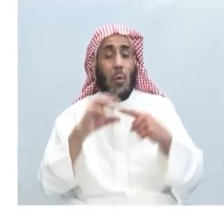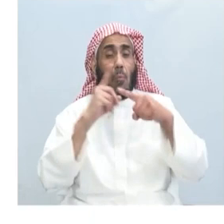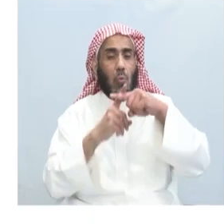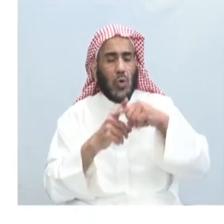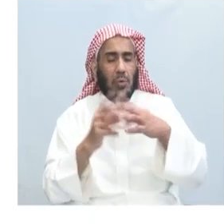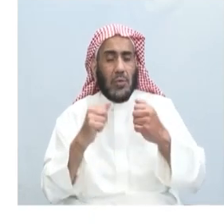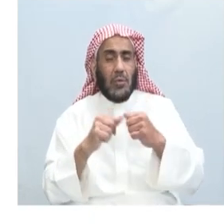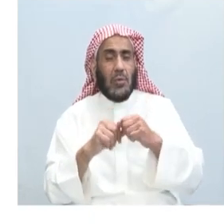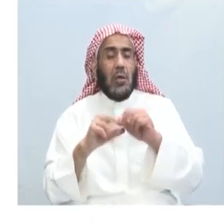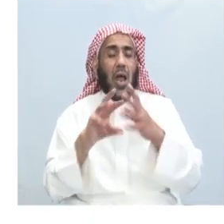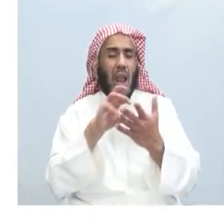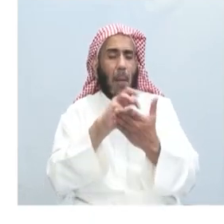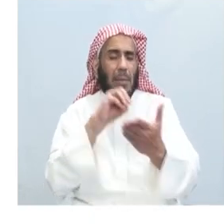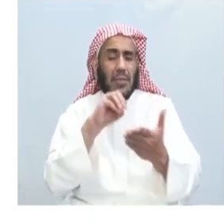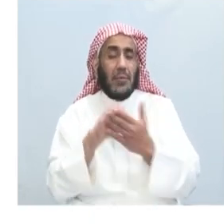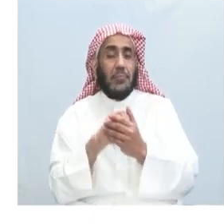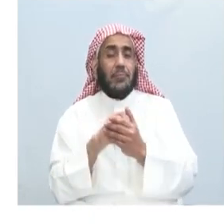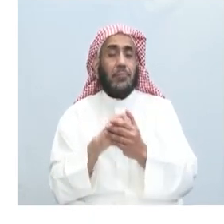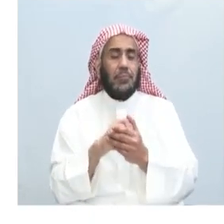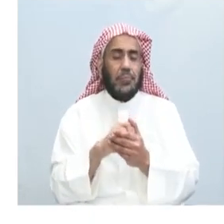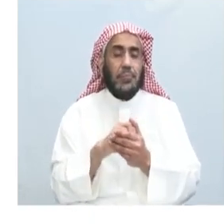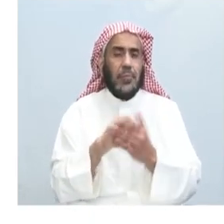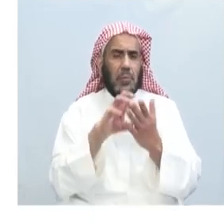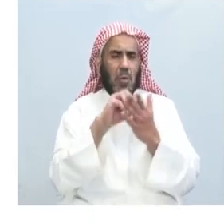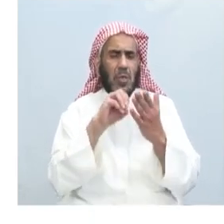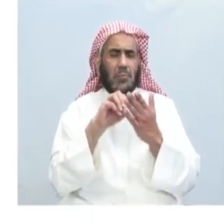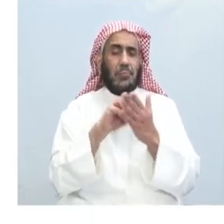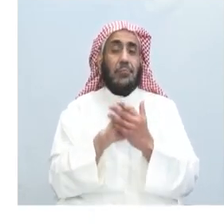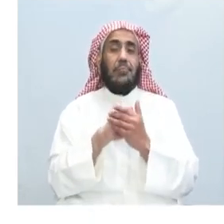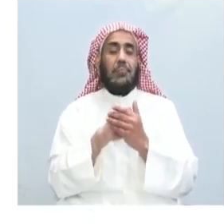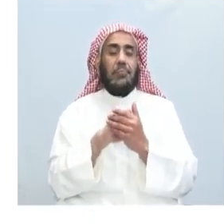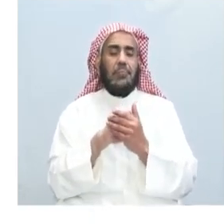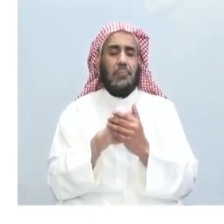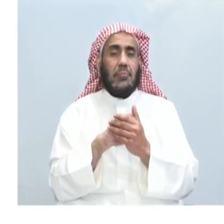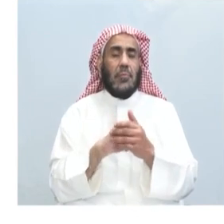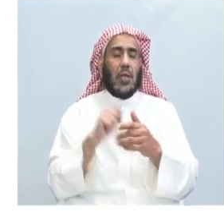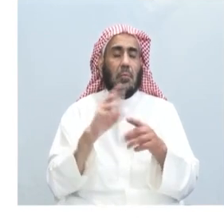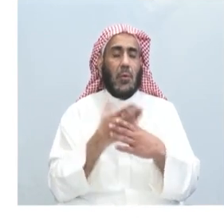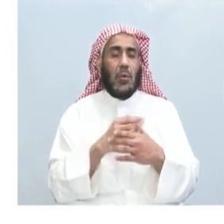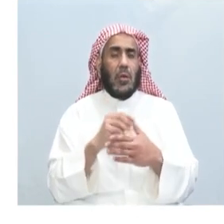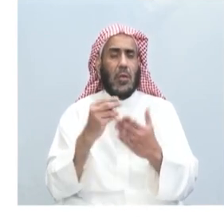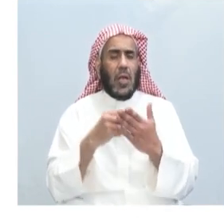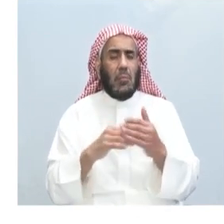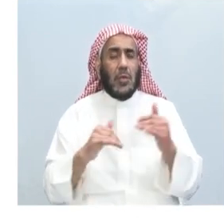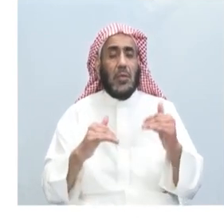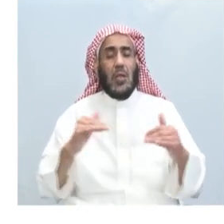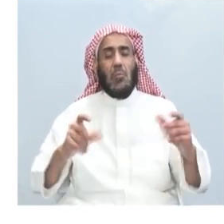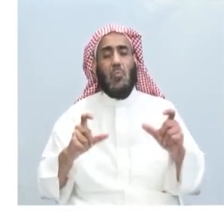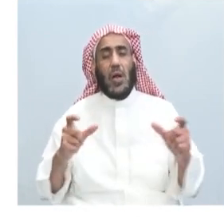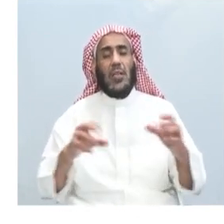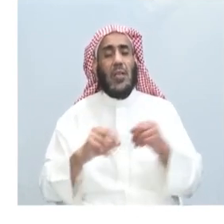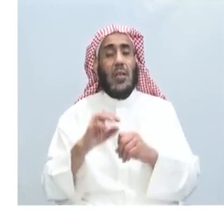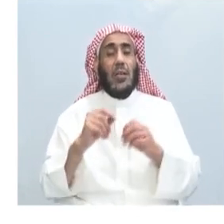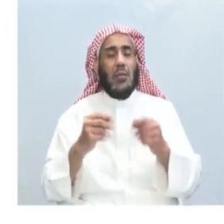تعطيني انها الماصه ايضا لاحظ هنا القيمه بينهما كتابه المعادله الكيميائيه